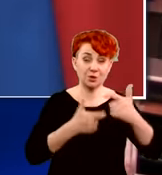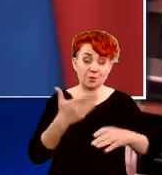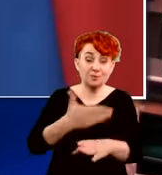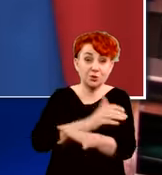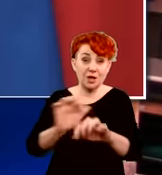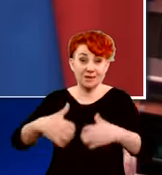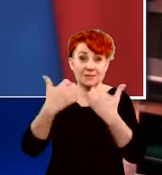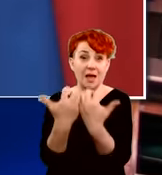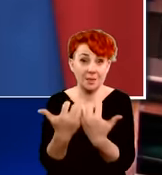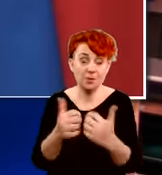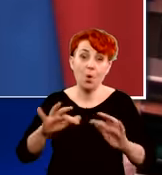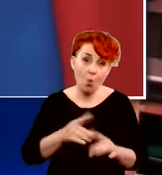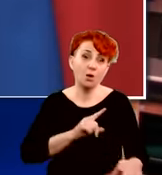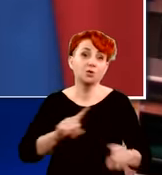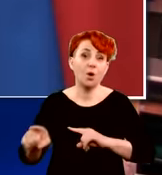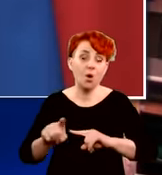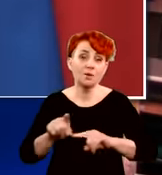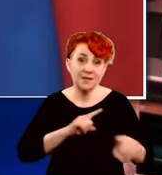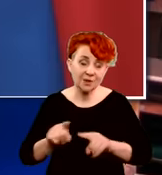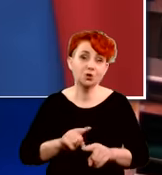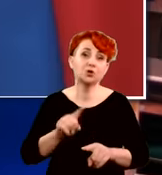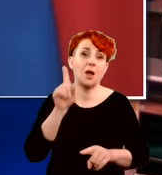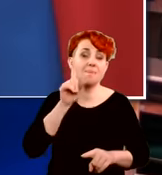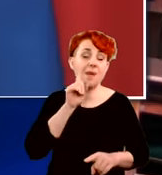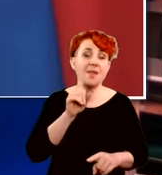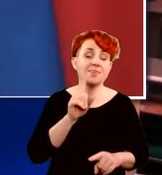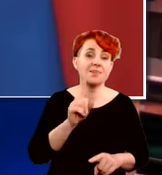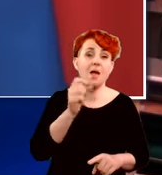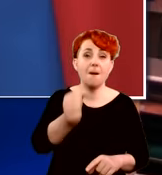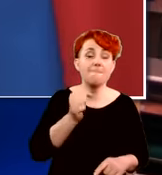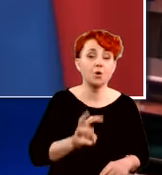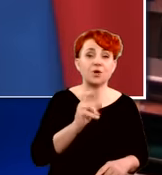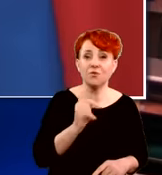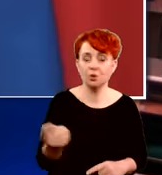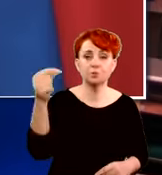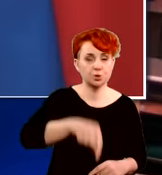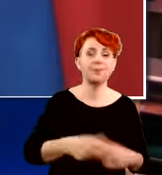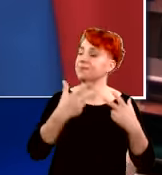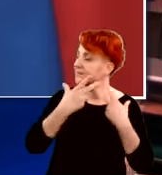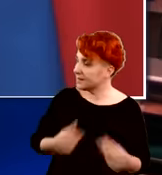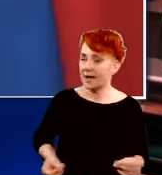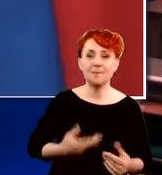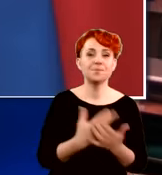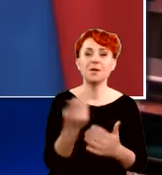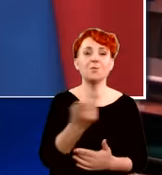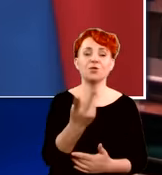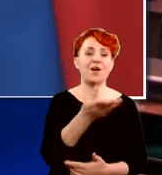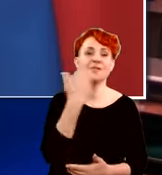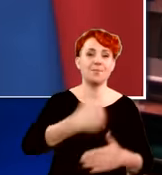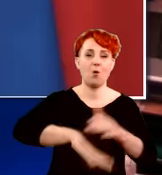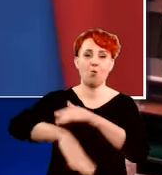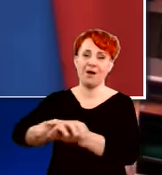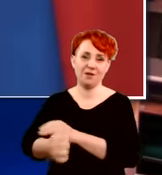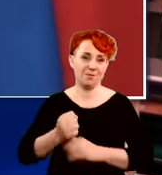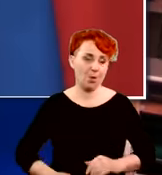to rozumiem, że na posiedzenie pan poseł Maciej Wąsik wchodzi, tak? Nie, w mojej ocenie nie, ponieważ ci panowie nie mają mandatów poselskich. No